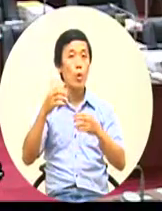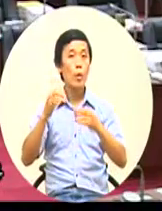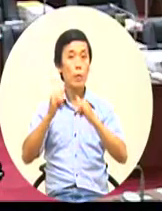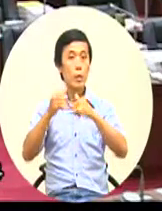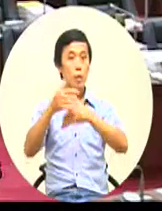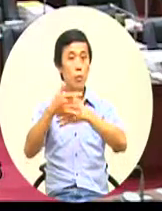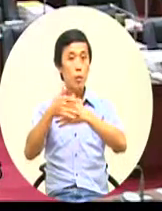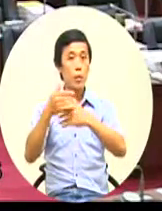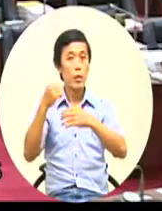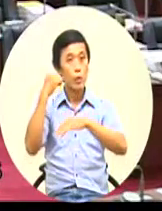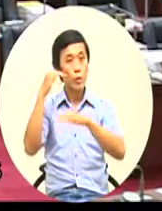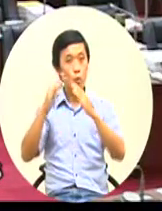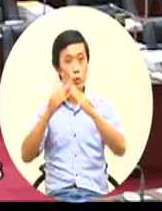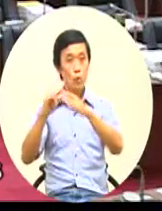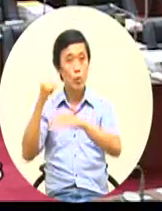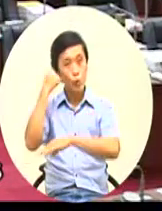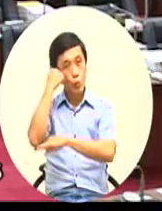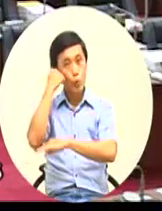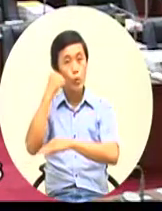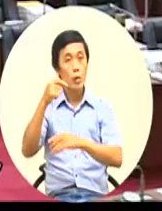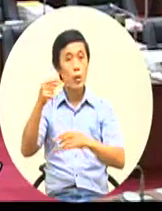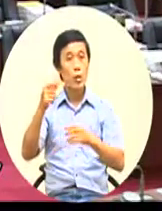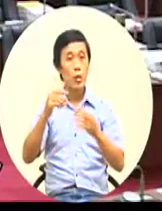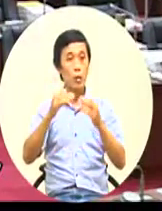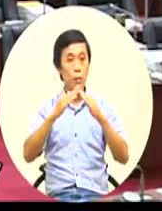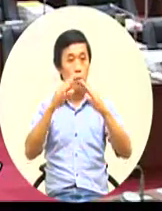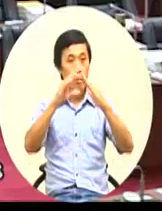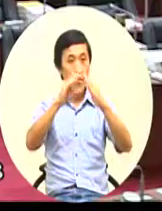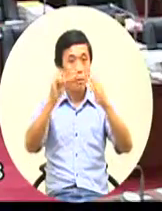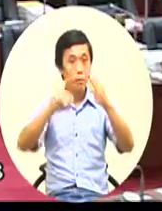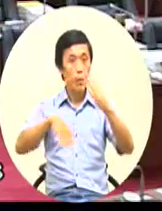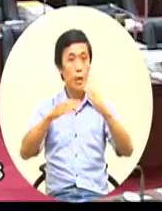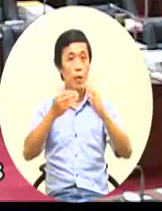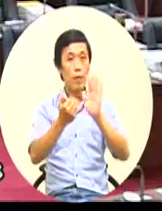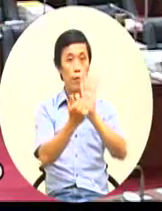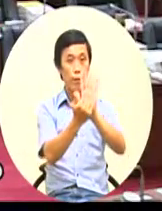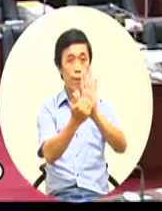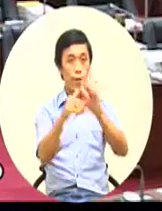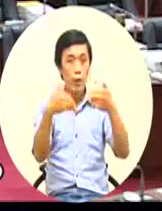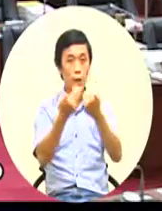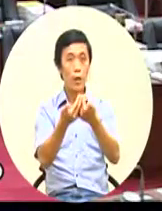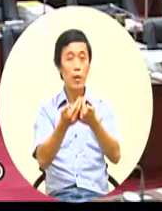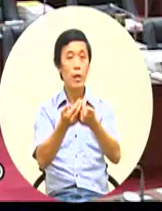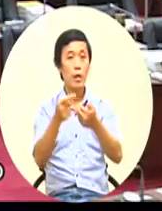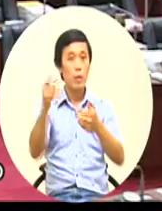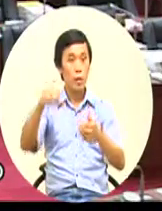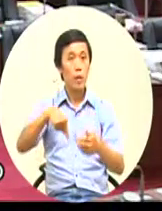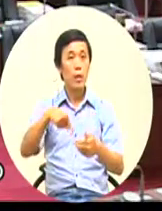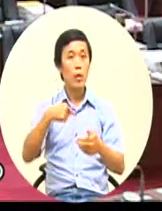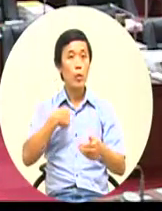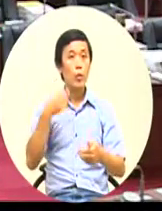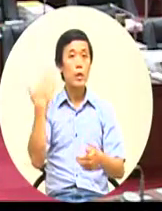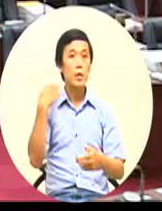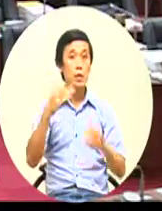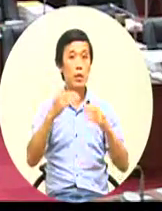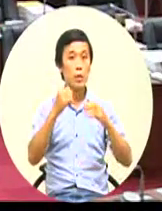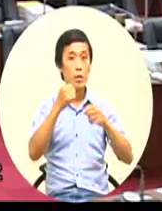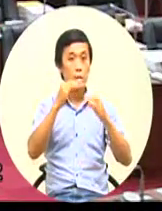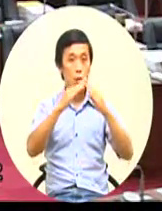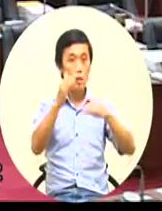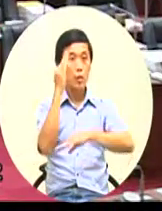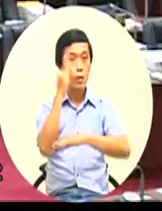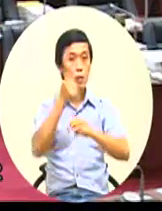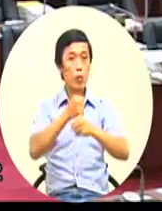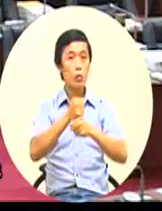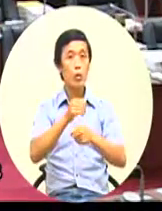场。那古镇阿国中那时候博弈还在市政府任职的时候，我有一个好